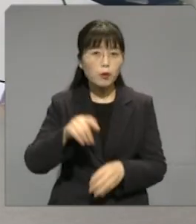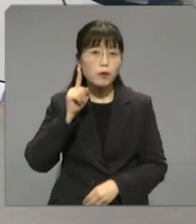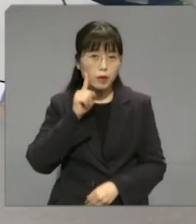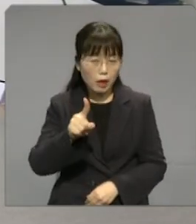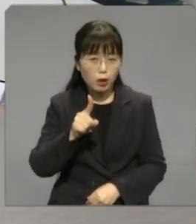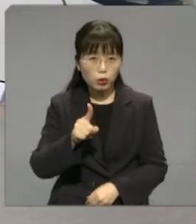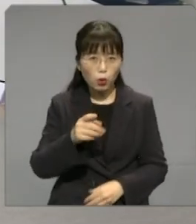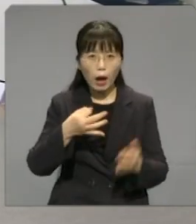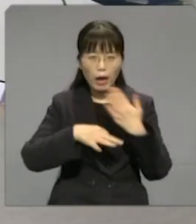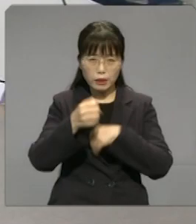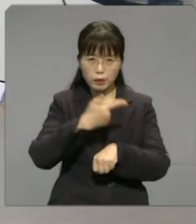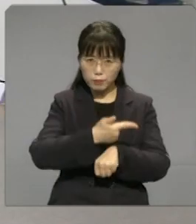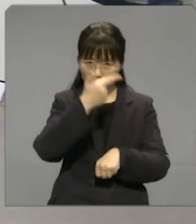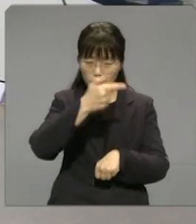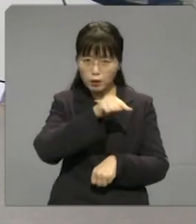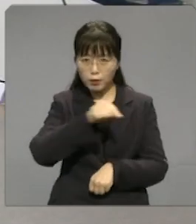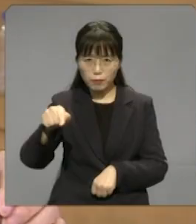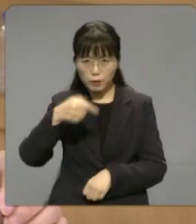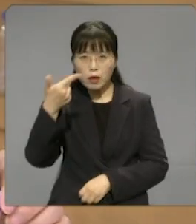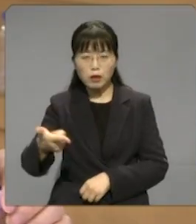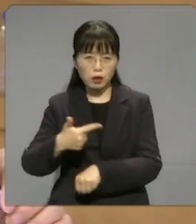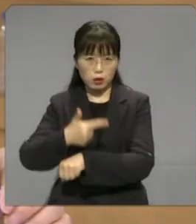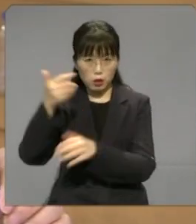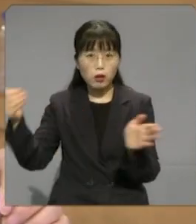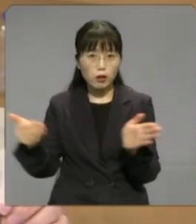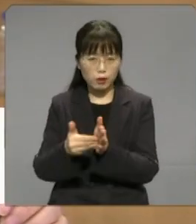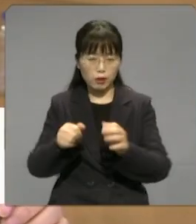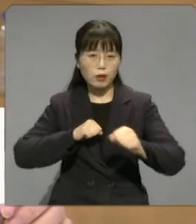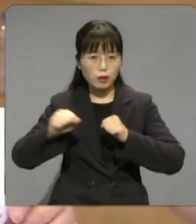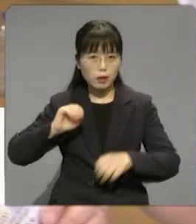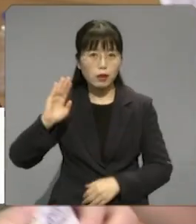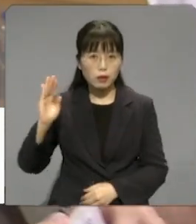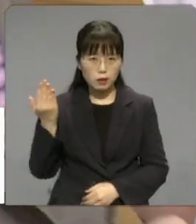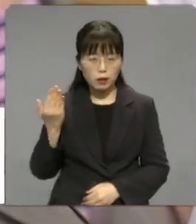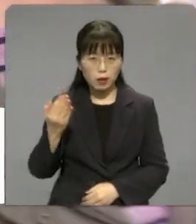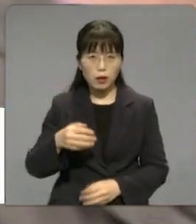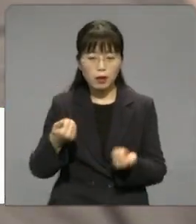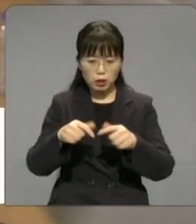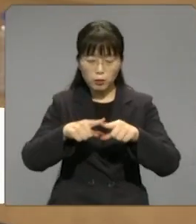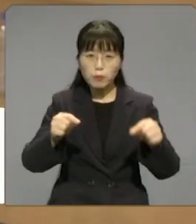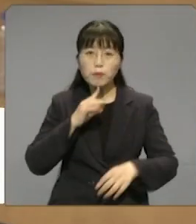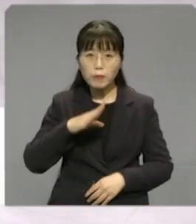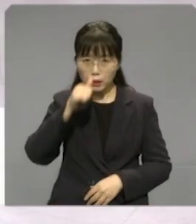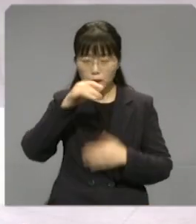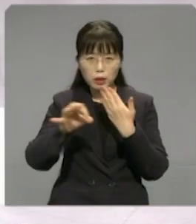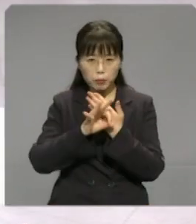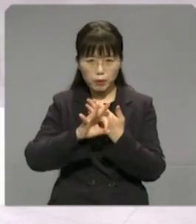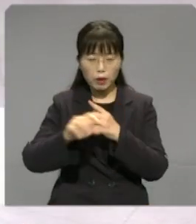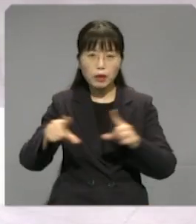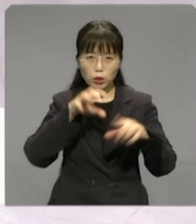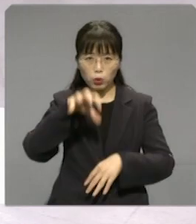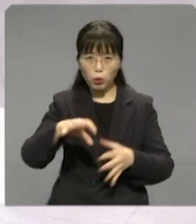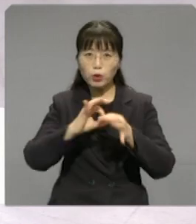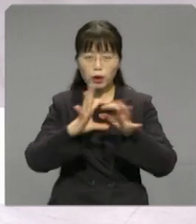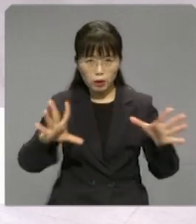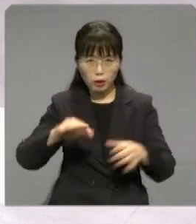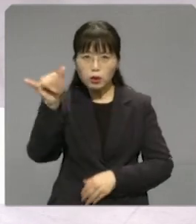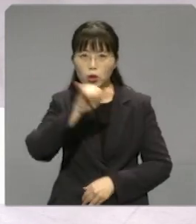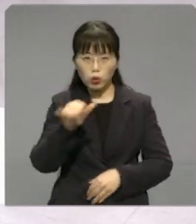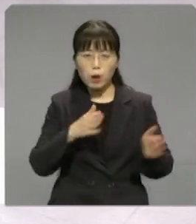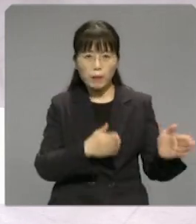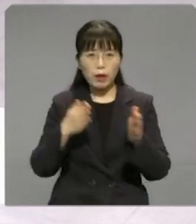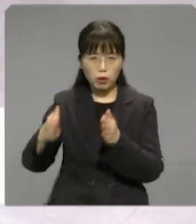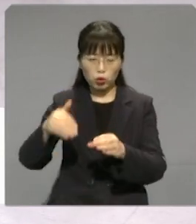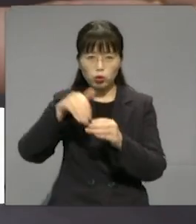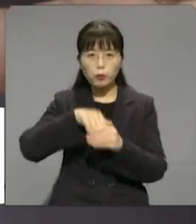내일도 오전 6시부터 오후 6시까지 진행되는데요. 신분증만 있으면 주소지와 관계없이 전국에